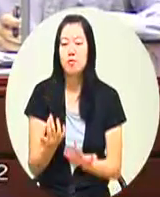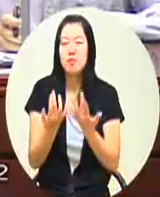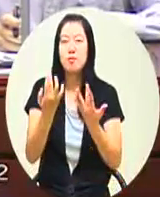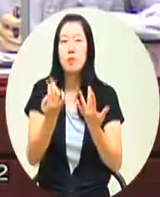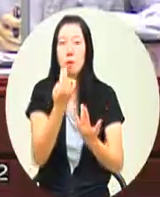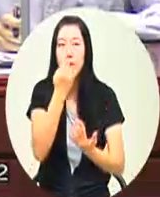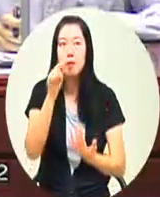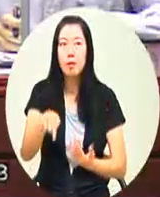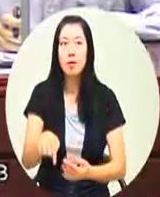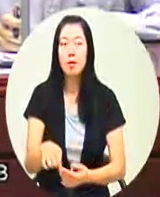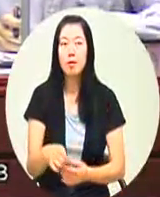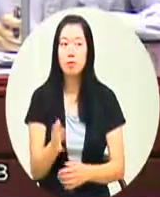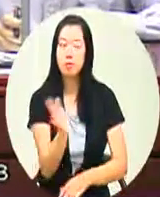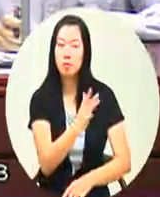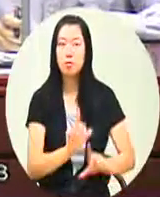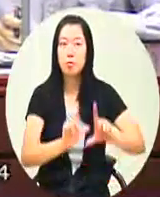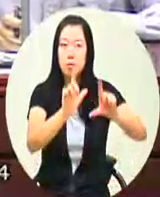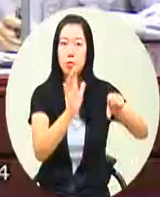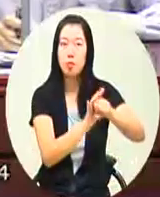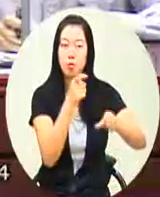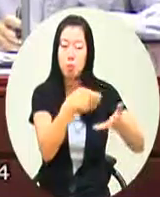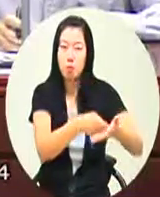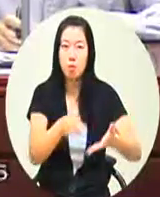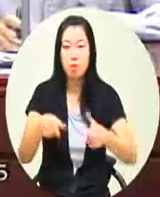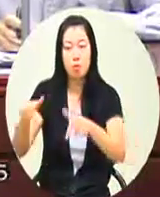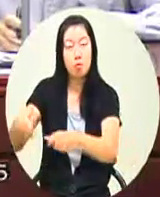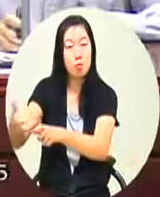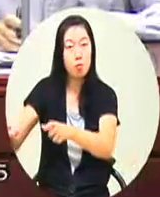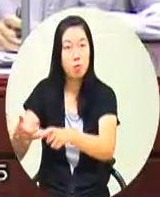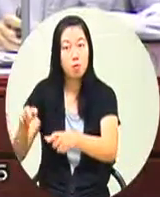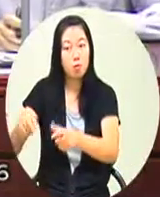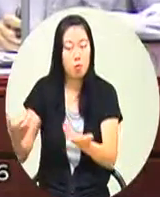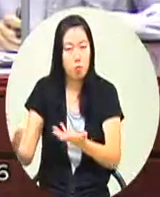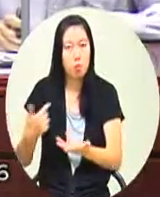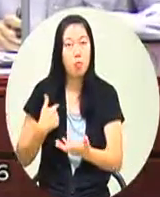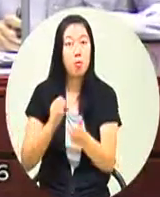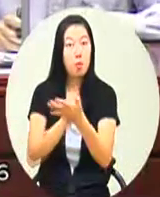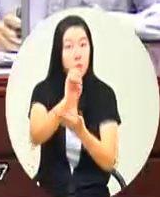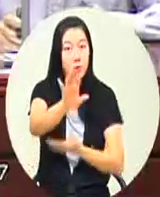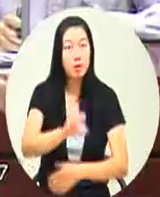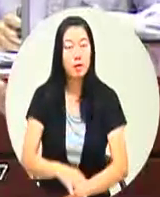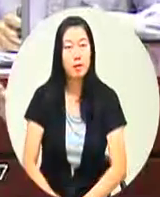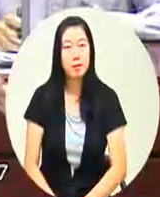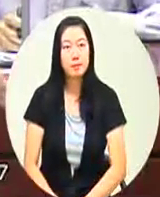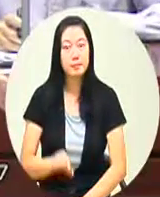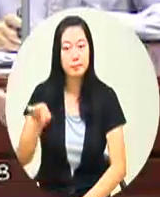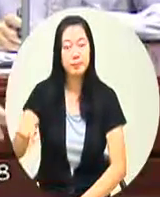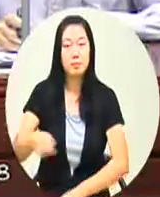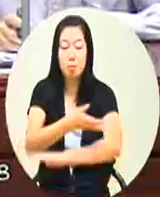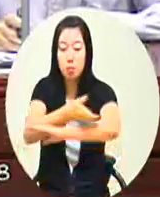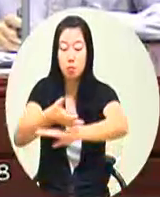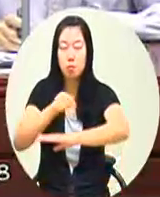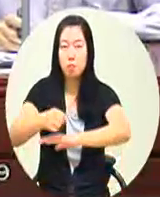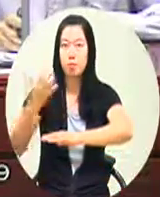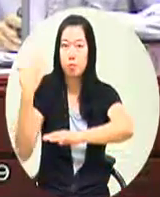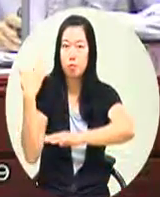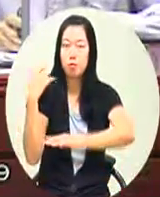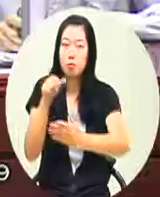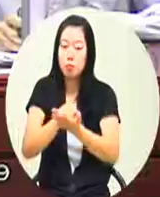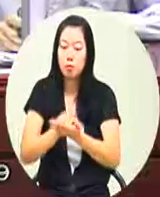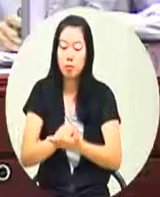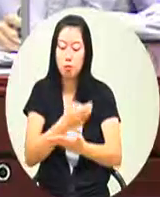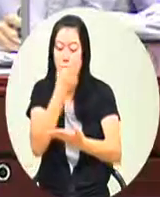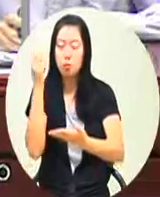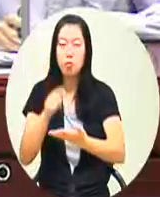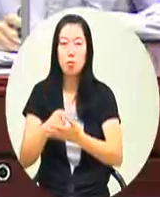所以我们当初是东湖先开始做。那西湖这个部分哈，跟议员报告，它这个河道哈，过去的记录，过去